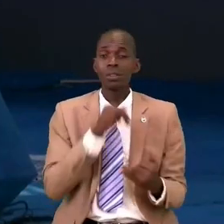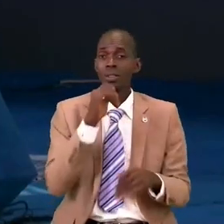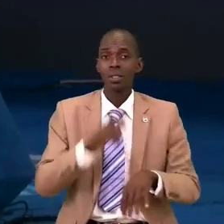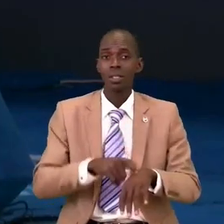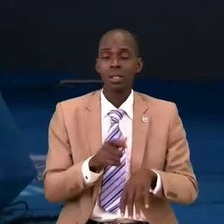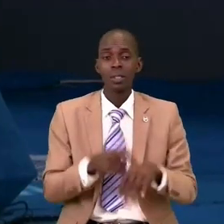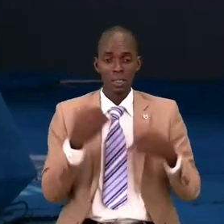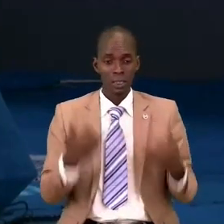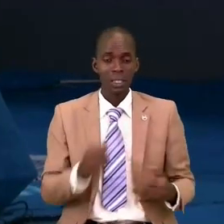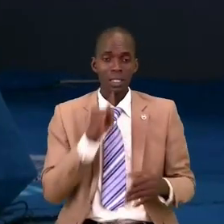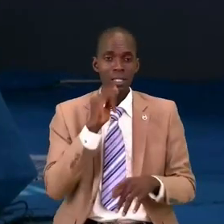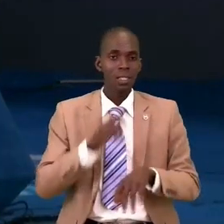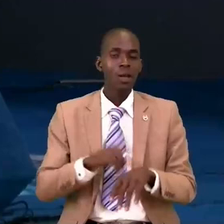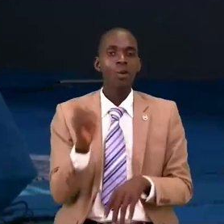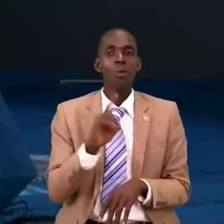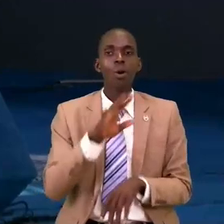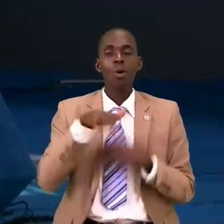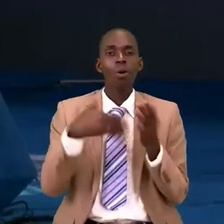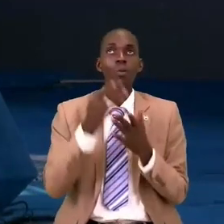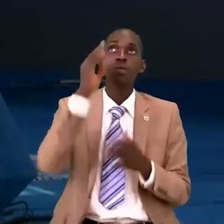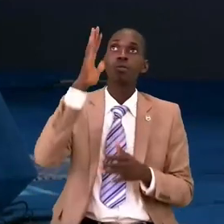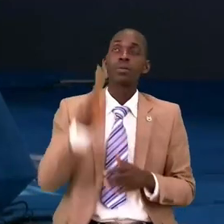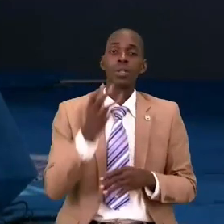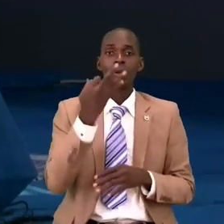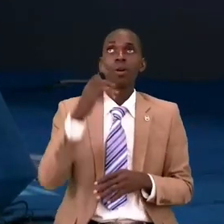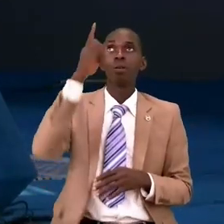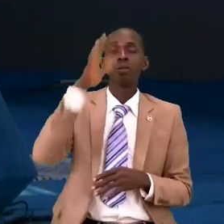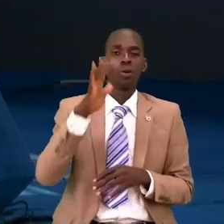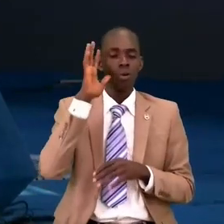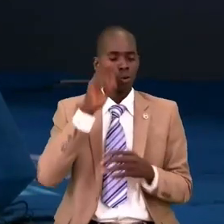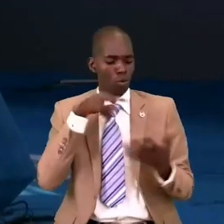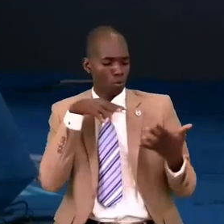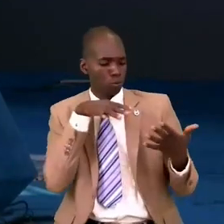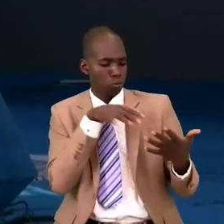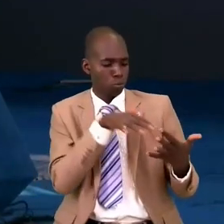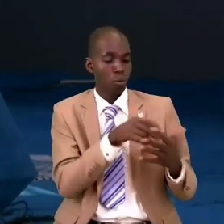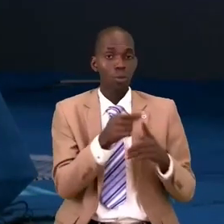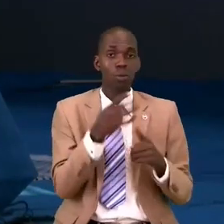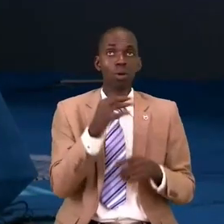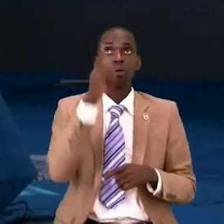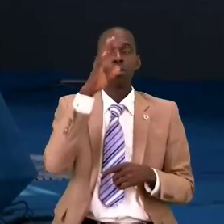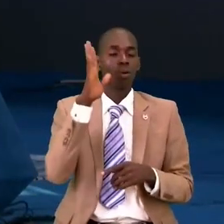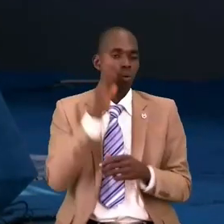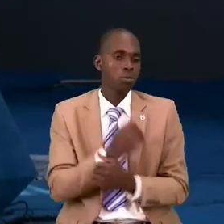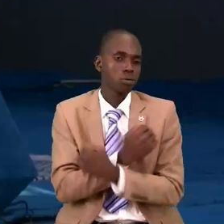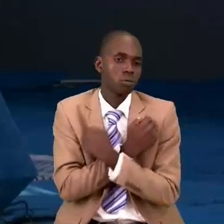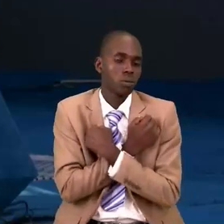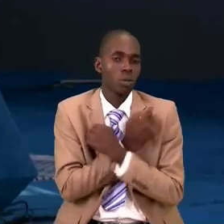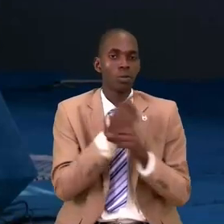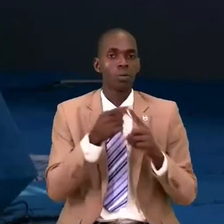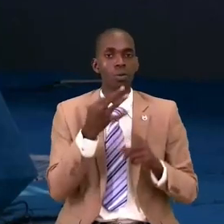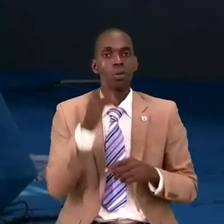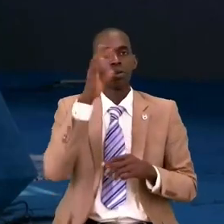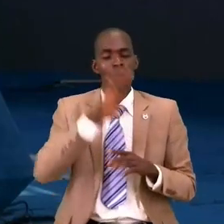la parole de Dieu, nous allons embrasser la parole de Dieu, la parole de Dieu entière, nous allons vivre par cette parole, nous